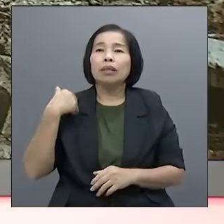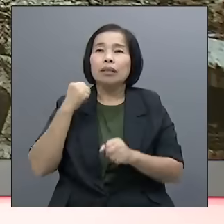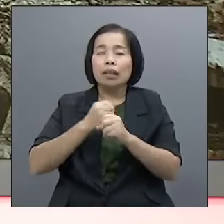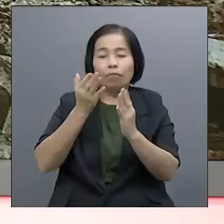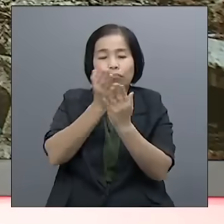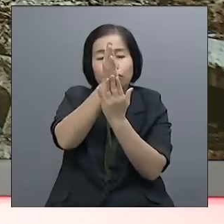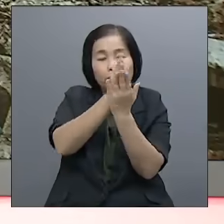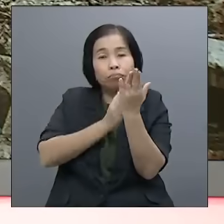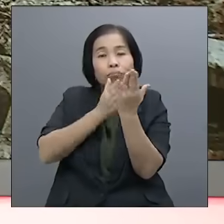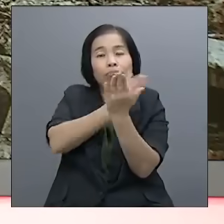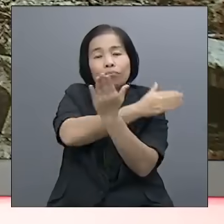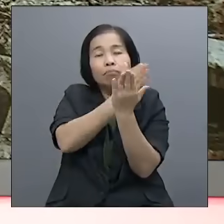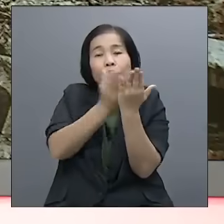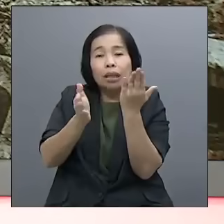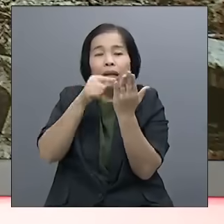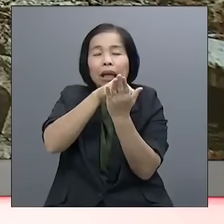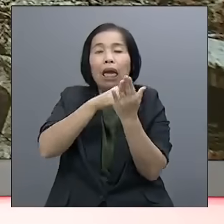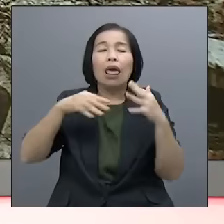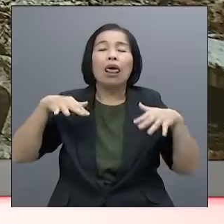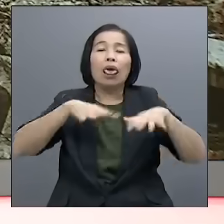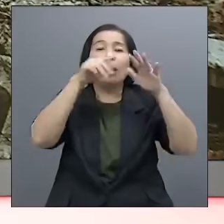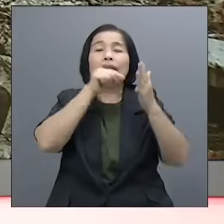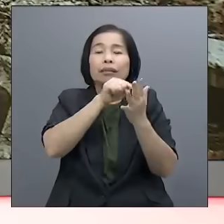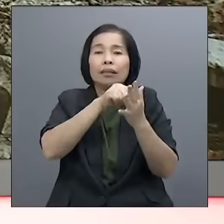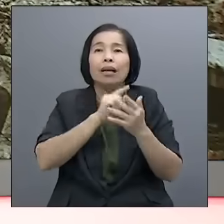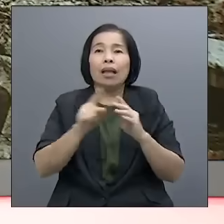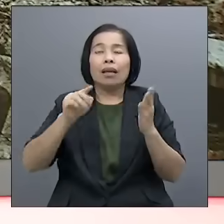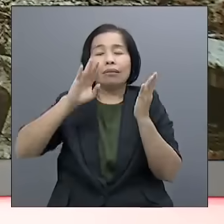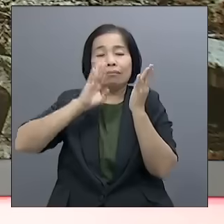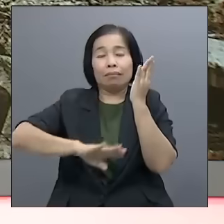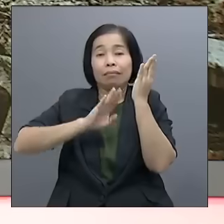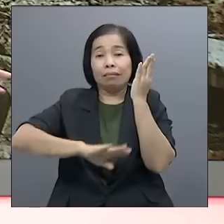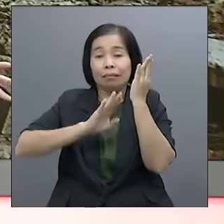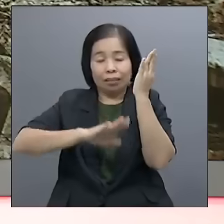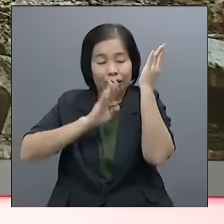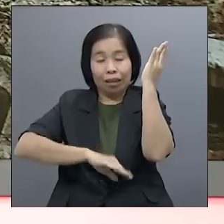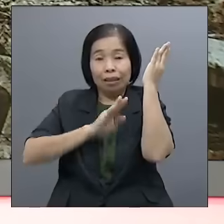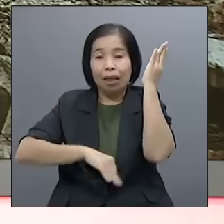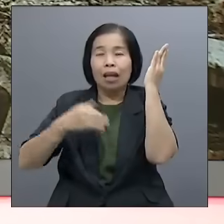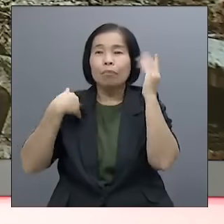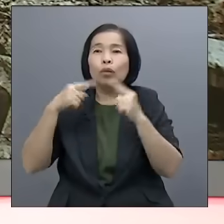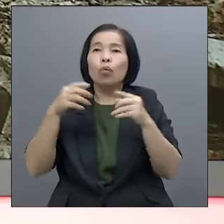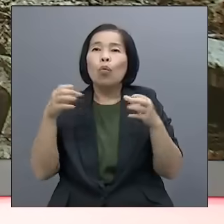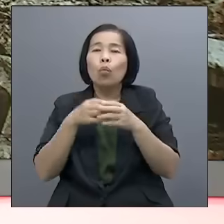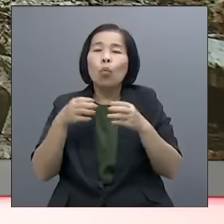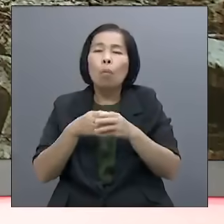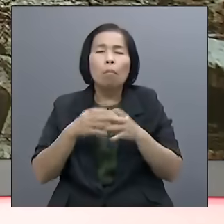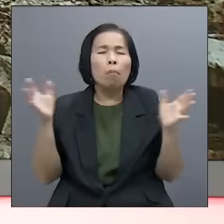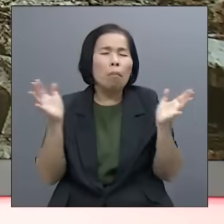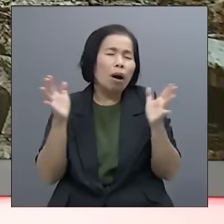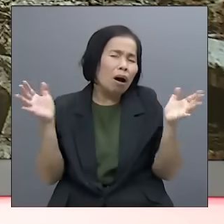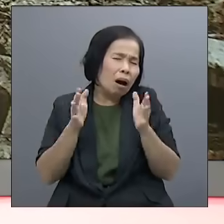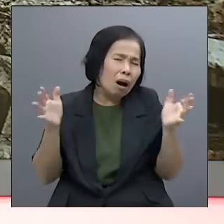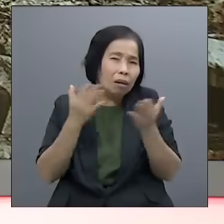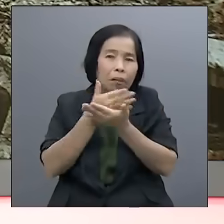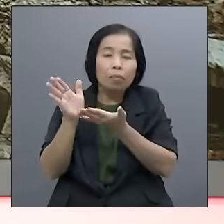กซึ่งเป็นจุดที่เกิดภัยพิบัติในครั้งนี้ด้วยนะคะส่วนทางตอนใต้ค่ะก็จะเต็มไปด้วยกลุ่มติดอาวุธหลากหลายกลุ่มด้วยกัน